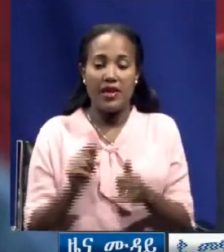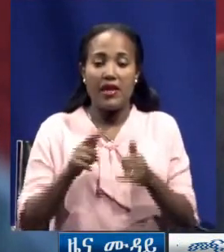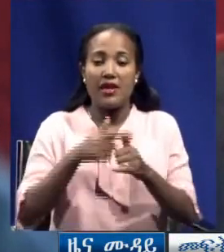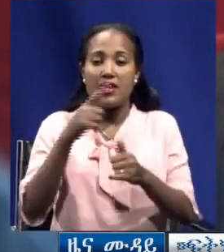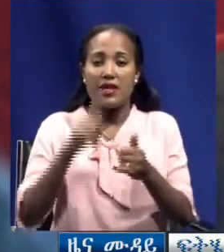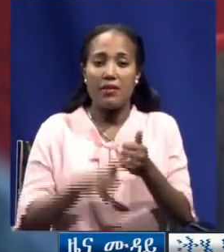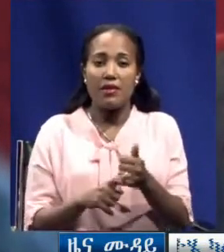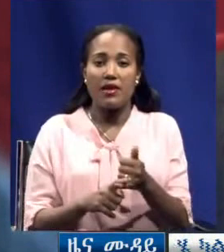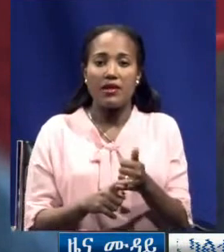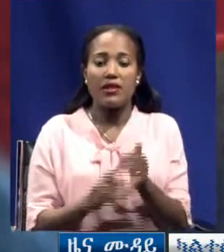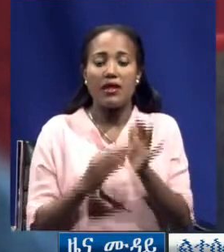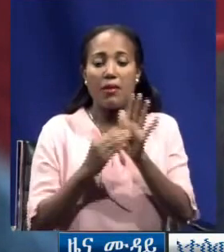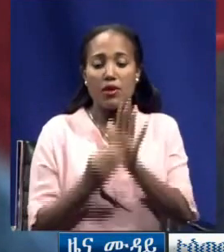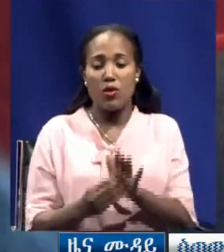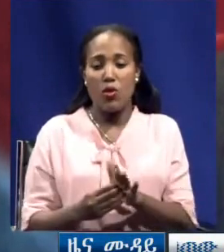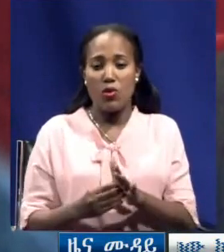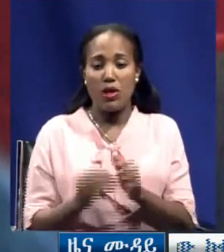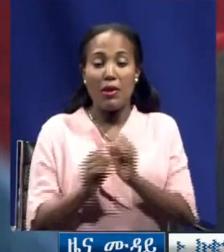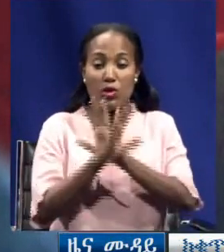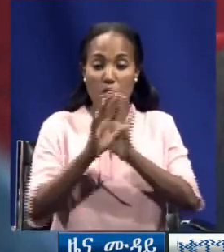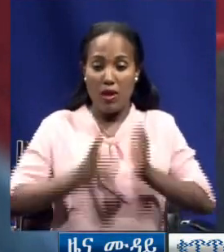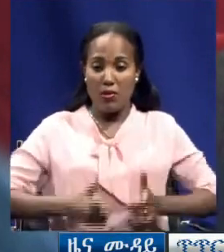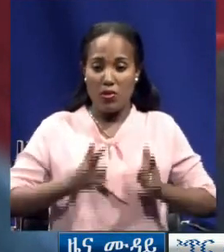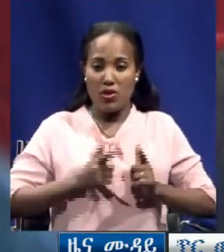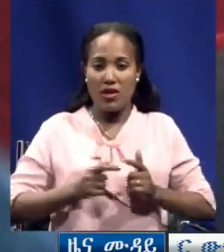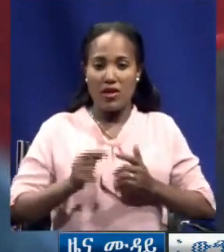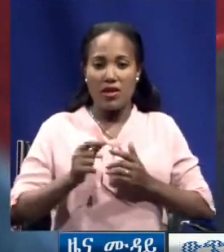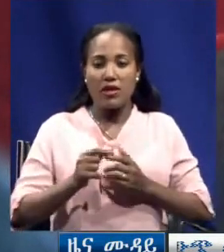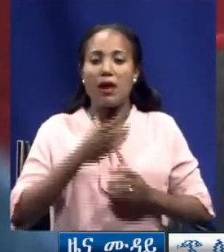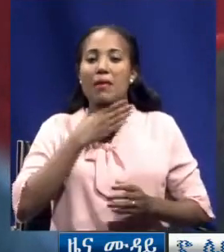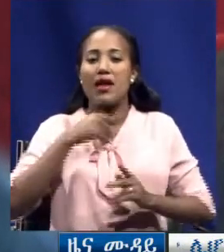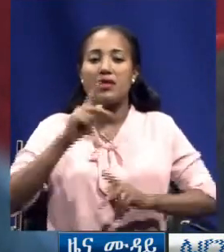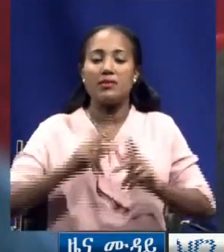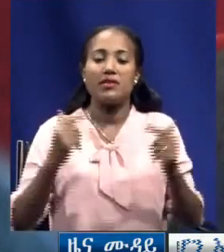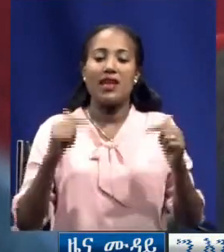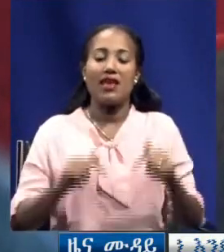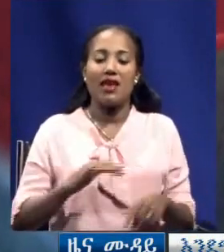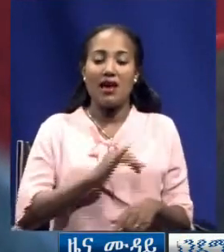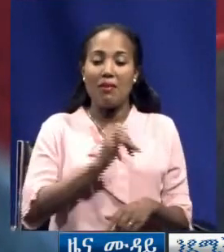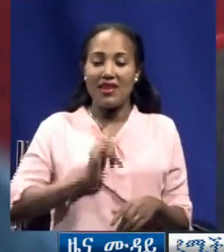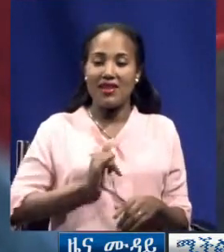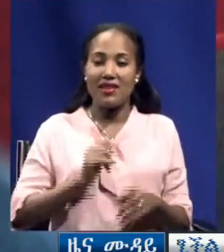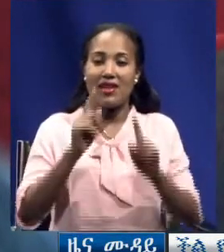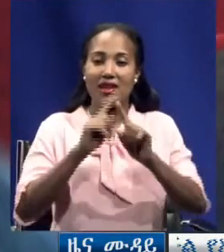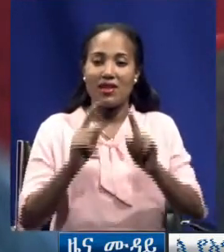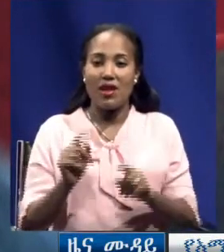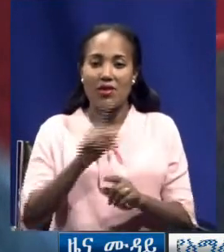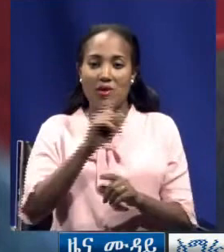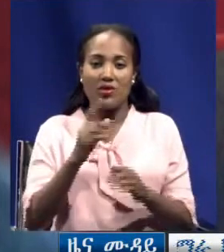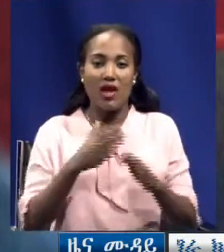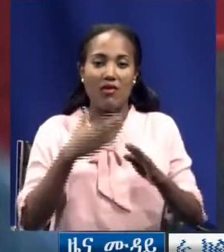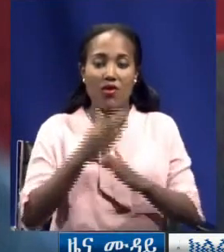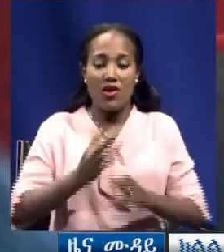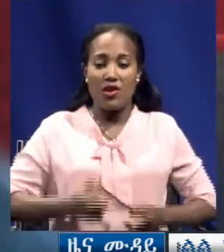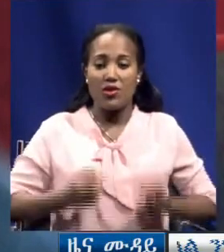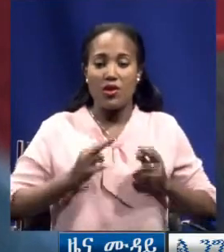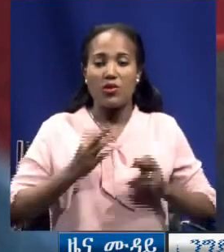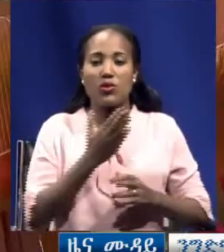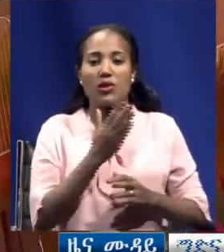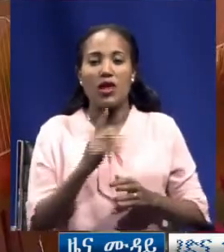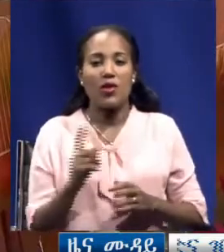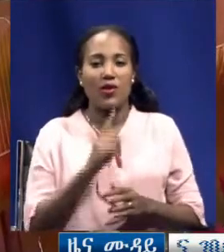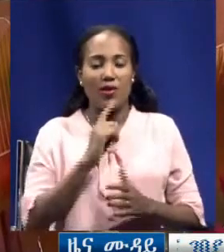ዳር ድንበር ተበትኖ የሚኖር የአማራ ህዝብ ዛሬ ከማንነት ከተለያዩ ጥያቄዎች አልፎ የህልውና ጥያቄ እየሆነ